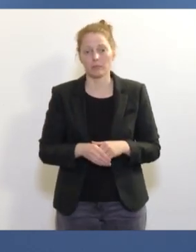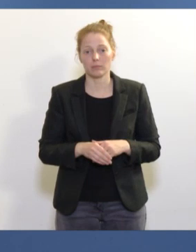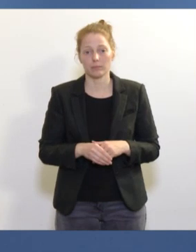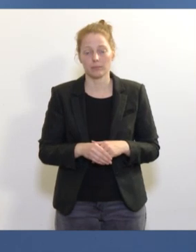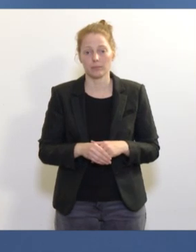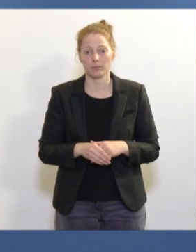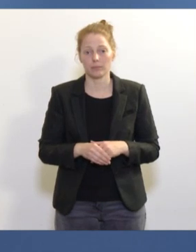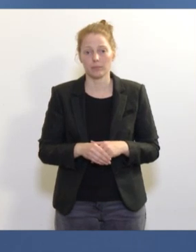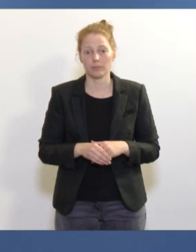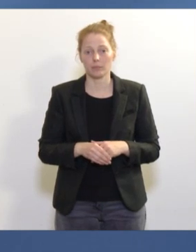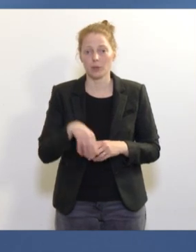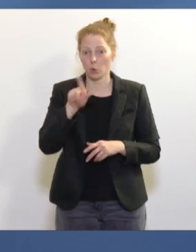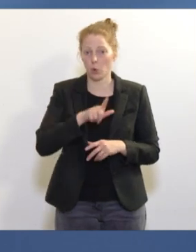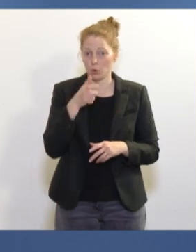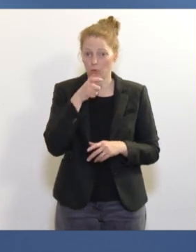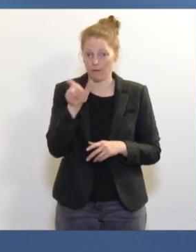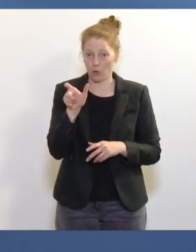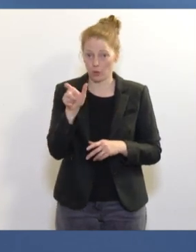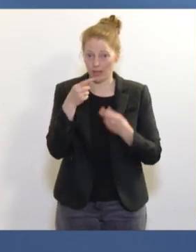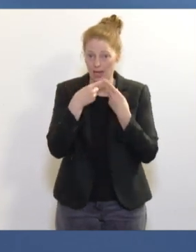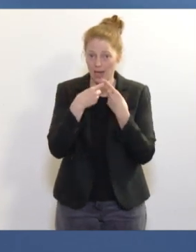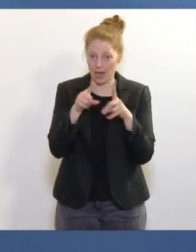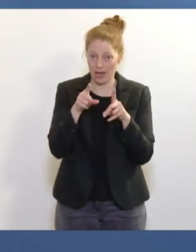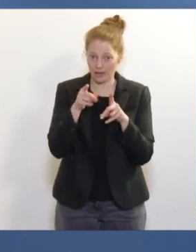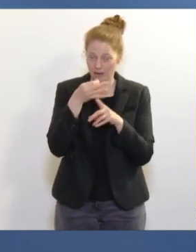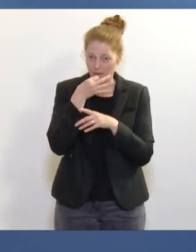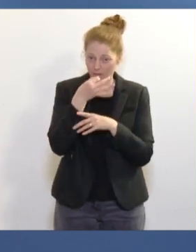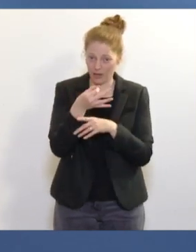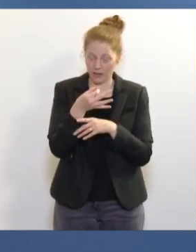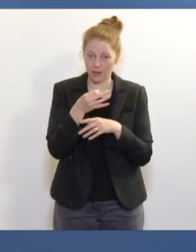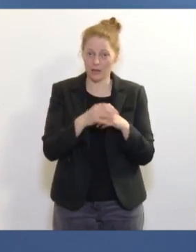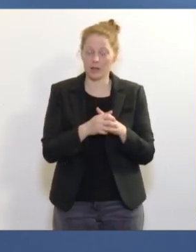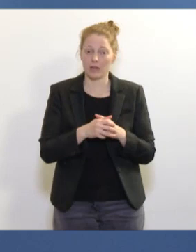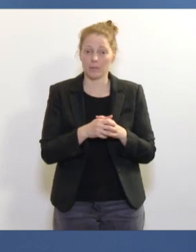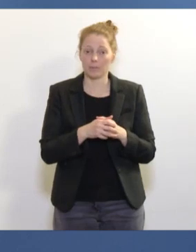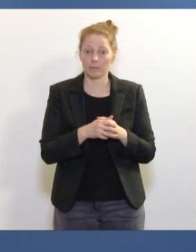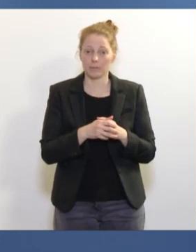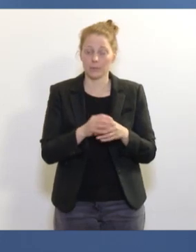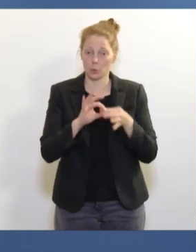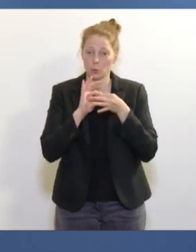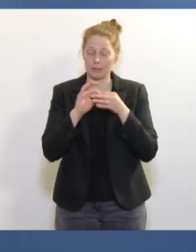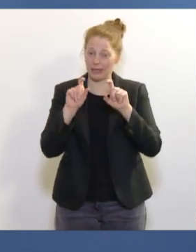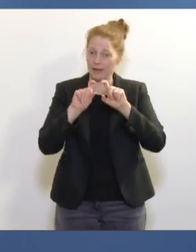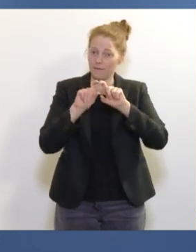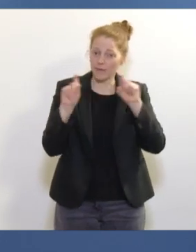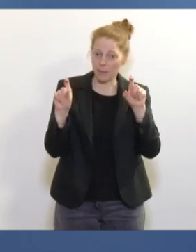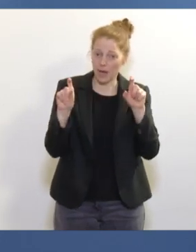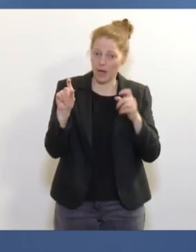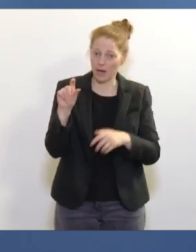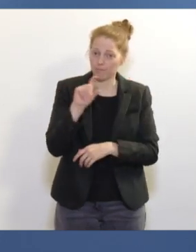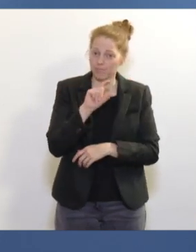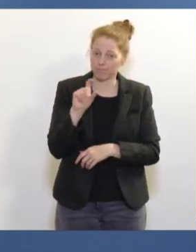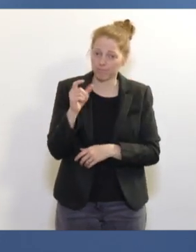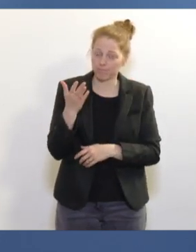Voilà, dann weiter vor vom letzten Beier Wort, die aber schon beantwortet ging, dass das die Unternehmen